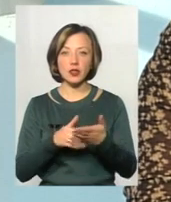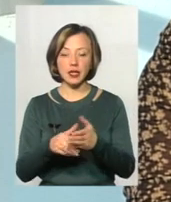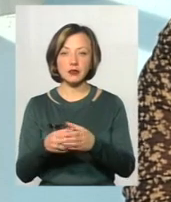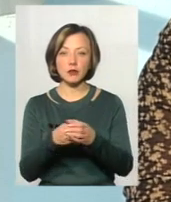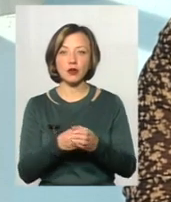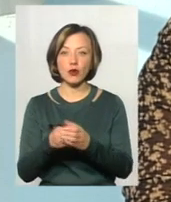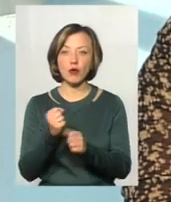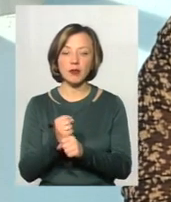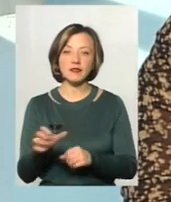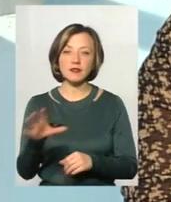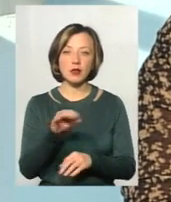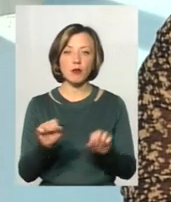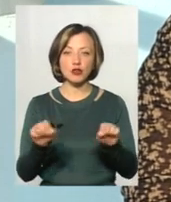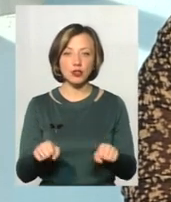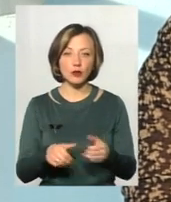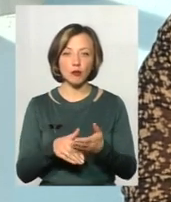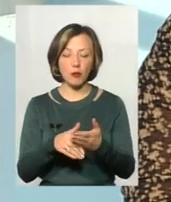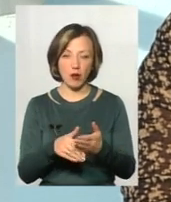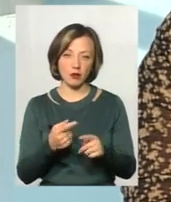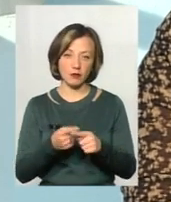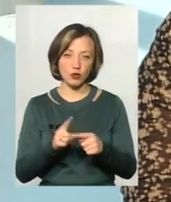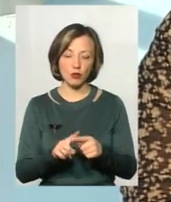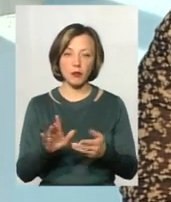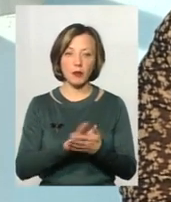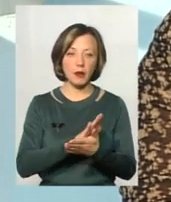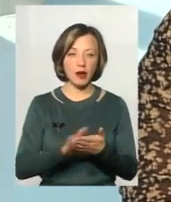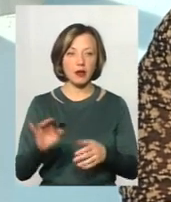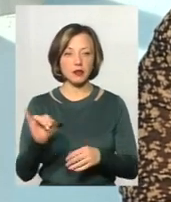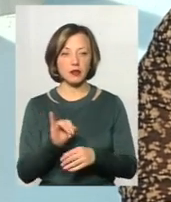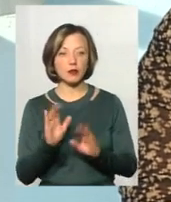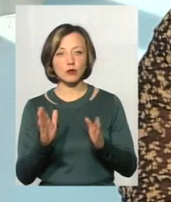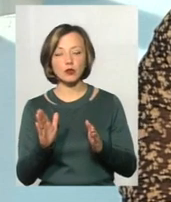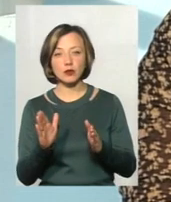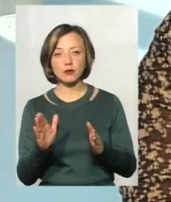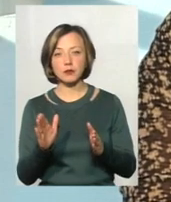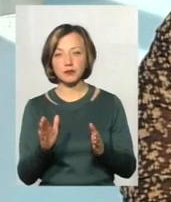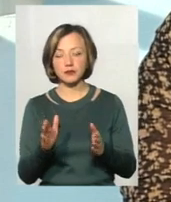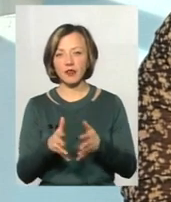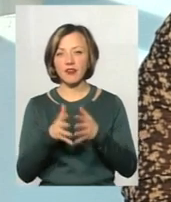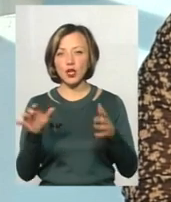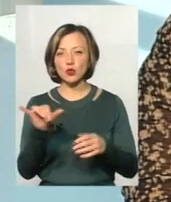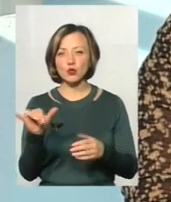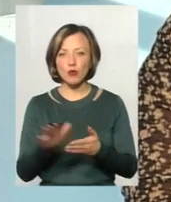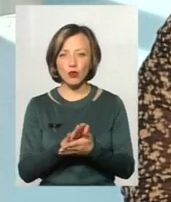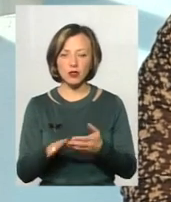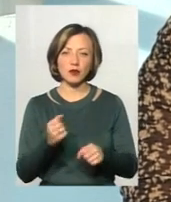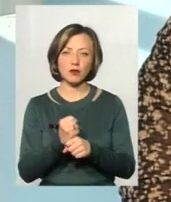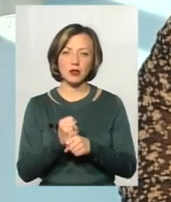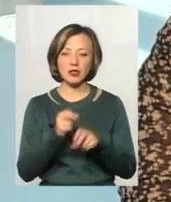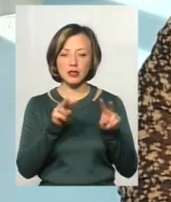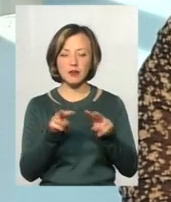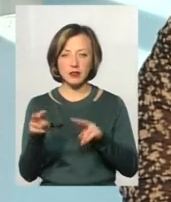спільнота буде робити все можливе, щоб допомагати. Тобто і прибирати, і якісь будемо суботники влаштовувати, і дивитися за